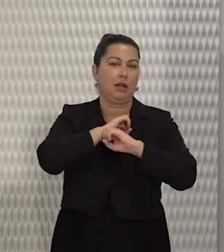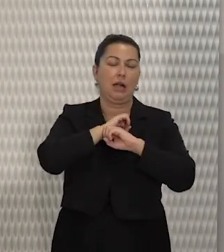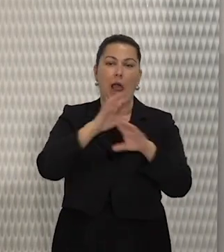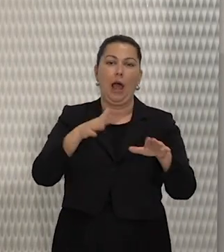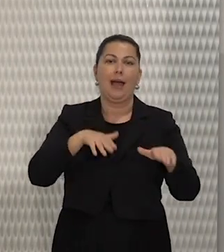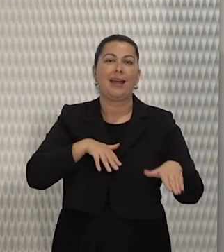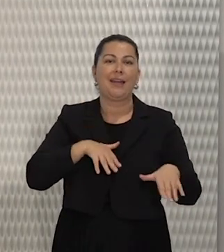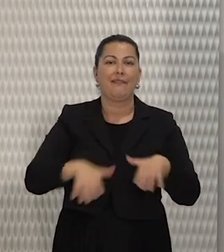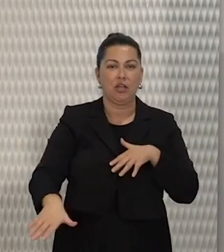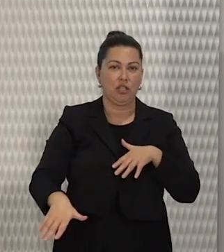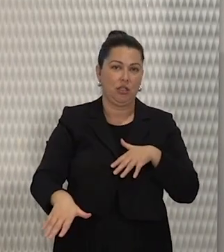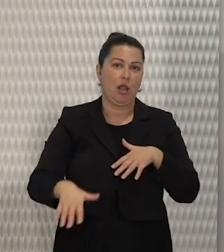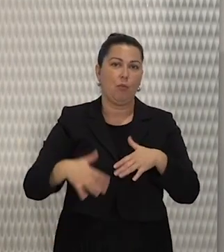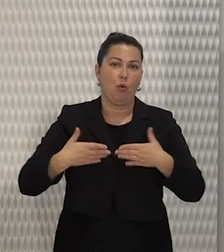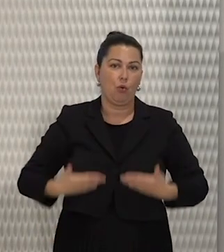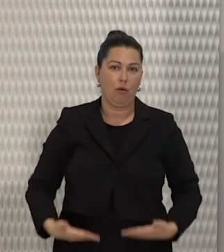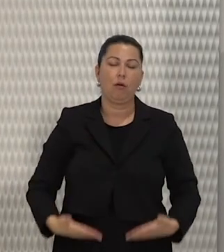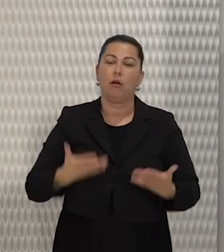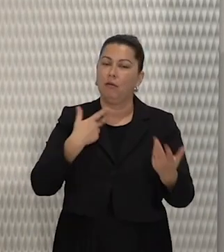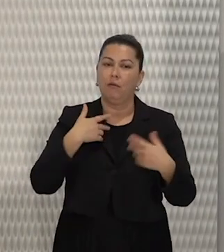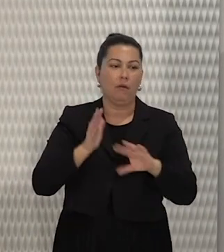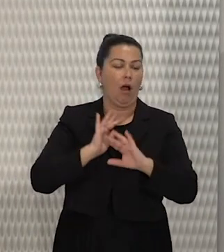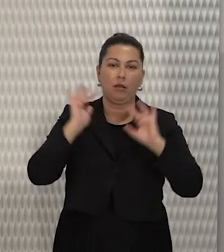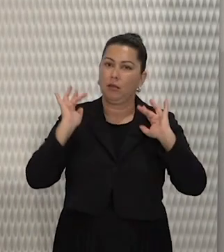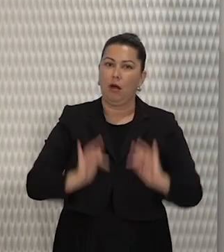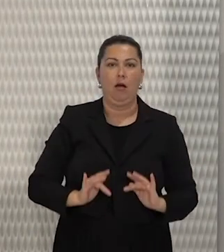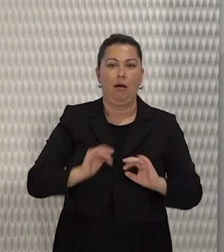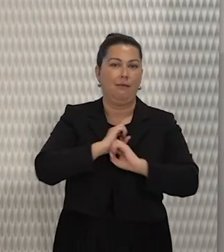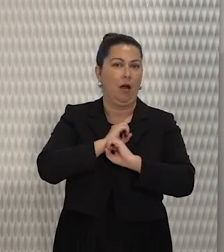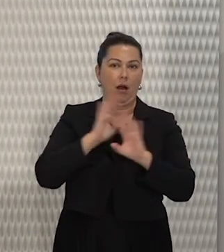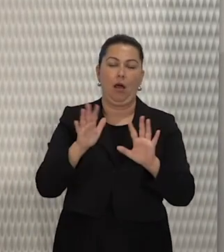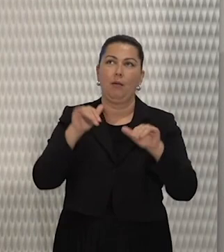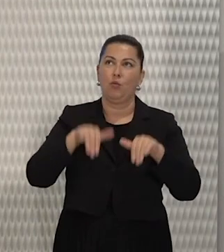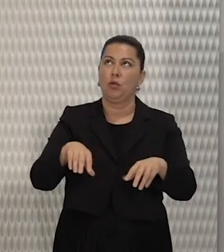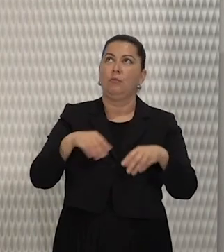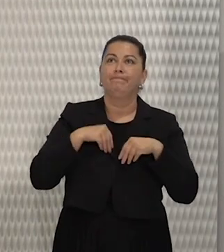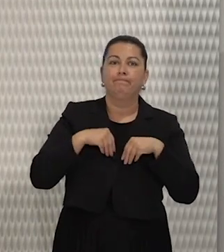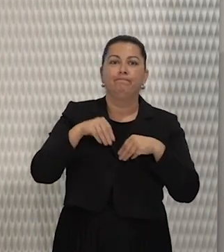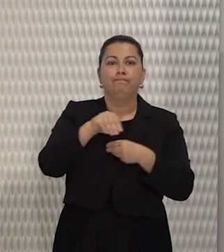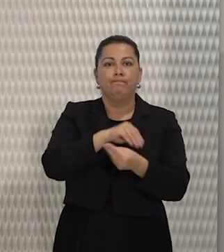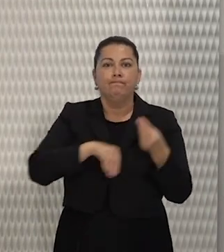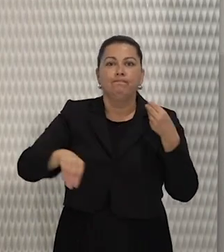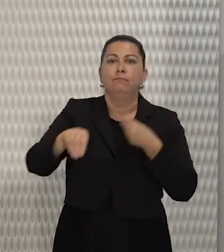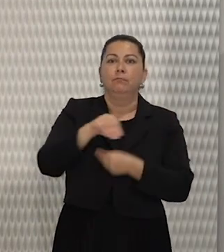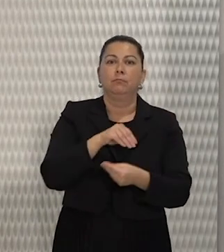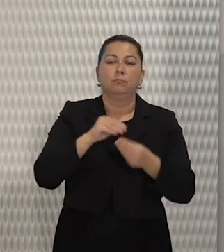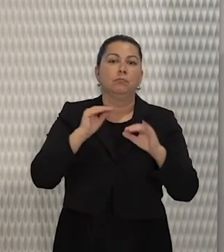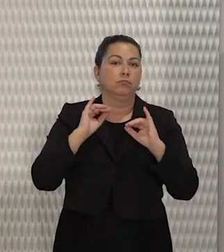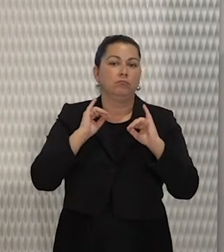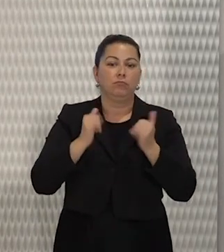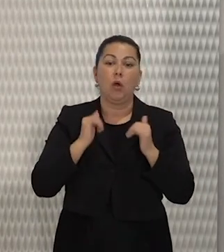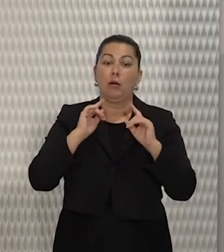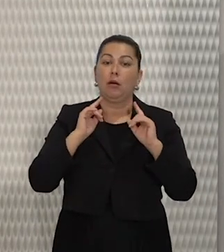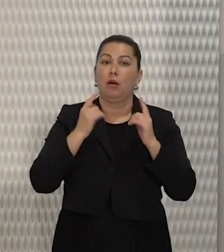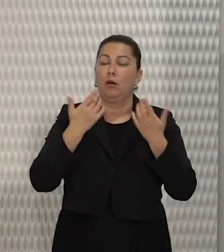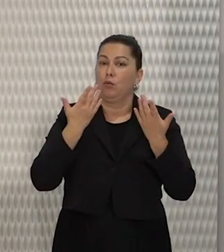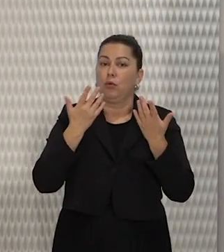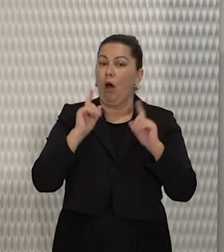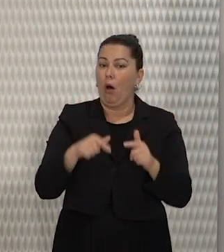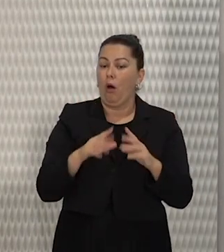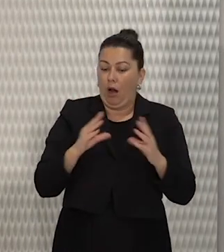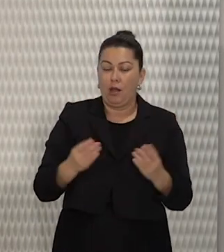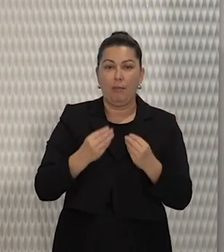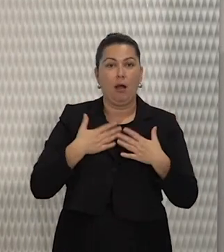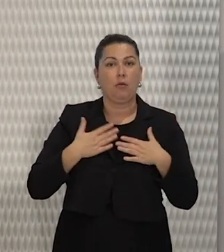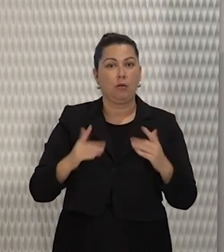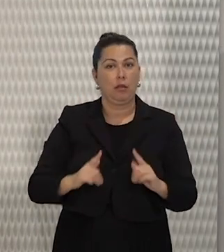war so eindeutig. Mit dem musste ich umgehen. Aber dann sind halt Leben neu sortieren. Also du